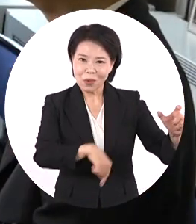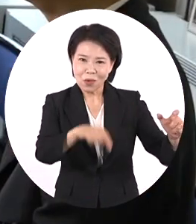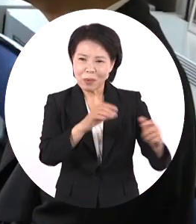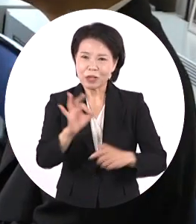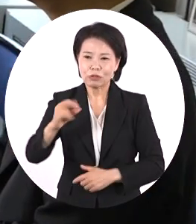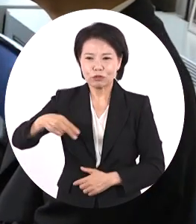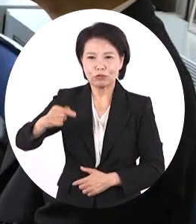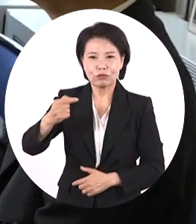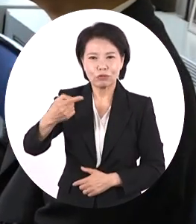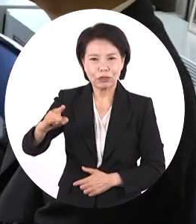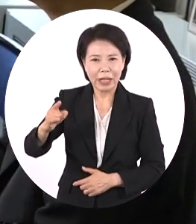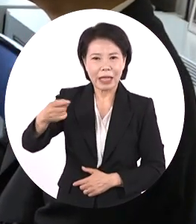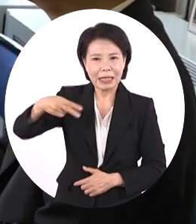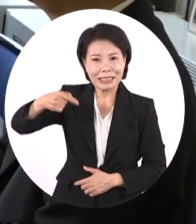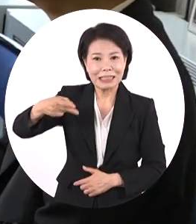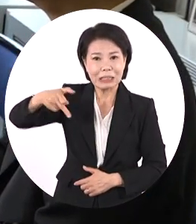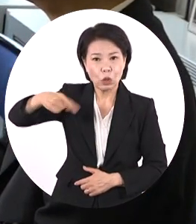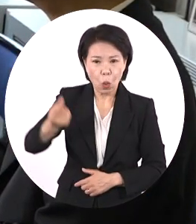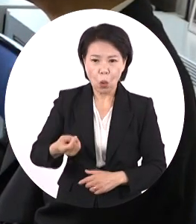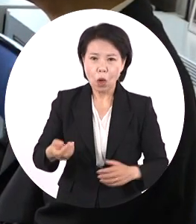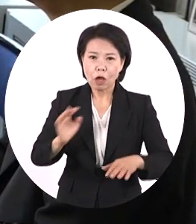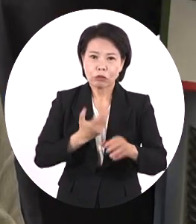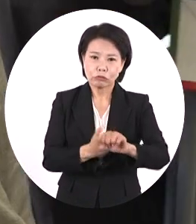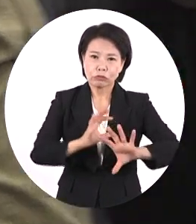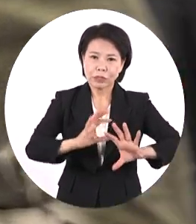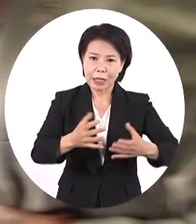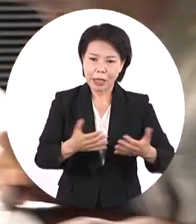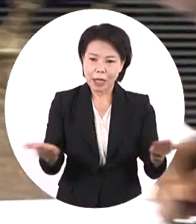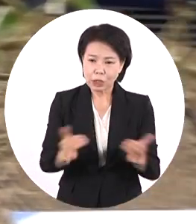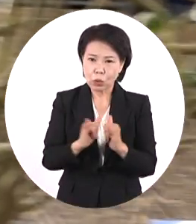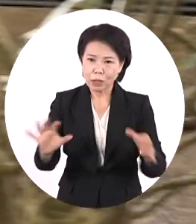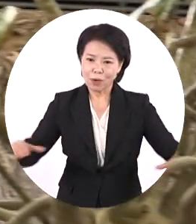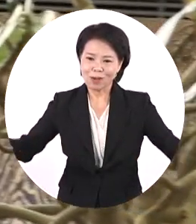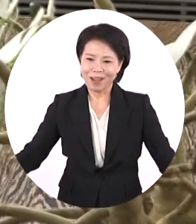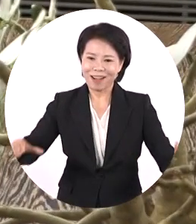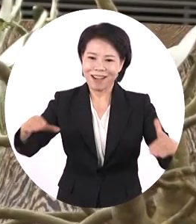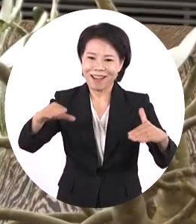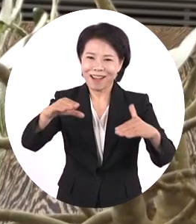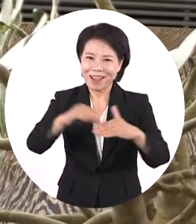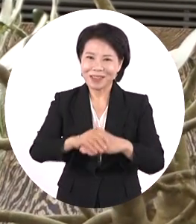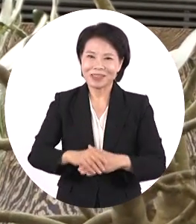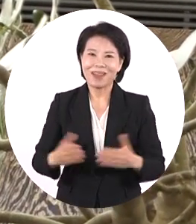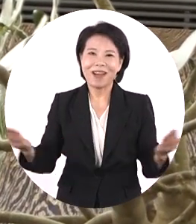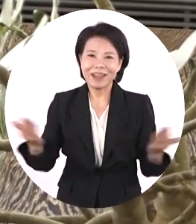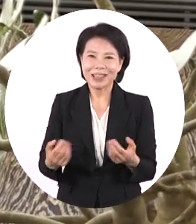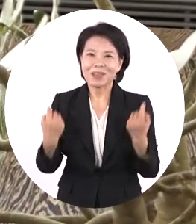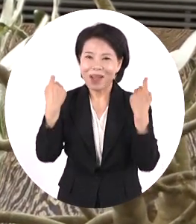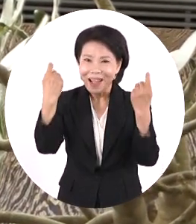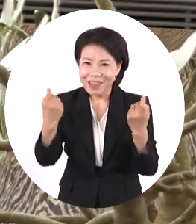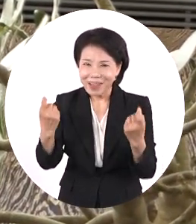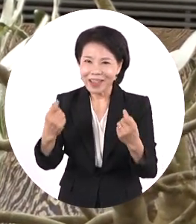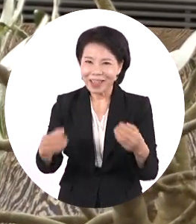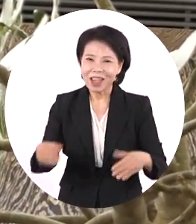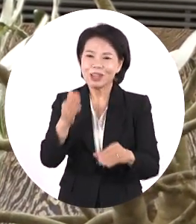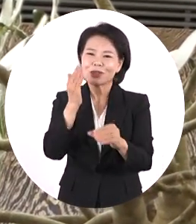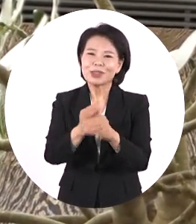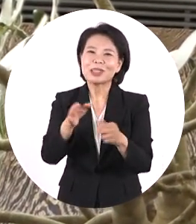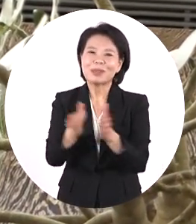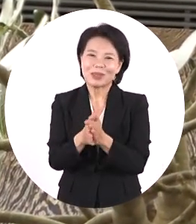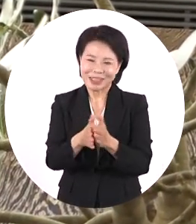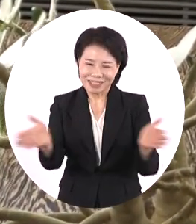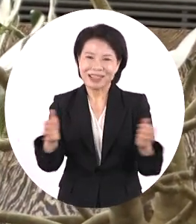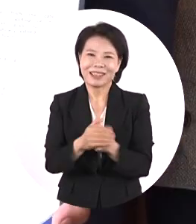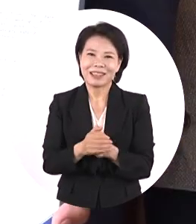제주도가 유네스코 국제직원협회와 손잡고 제주를 글로벌 워케이션 허브로 육성합니다. 프랑스